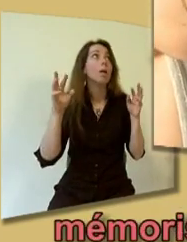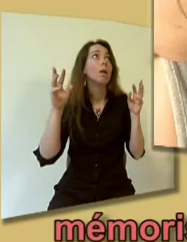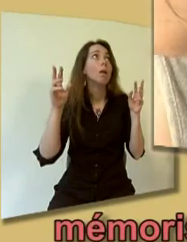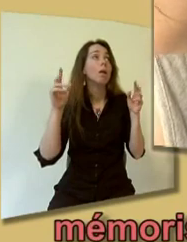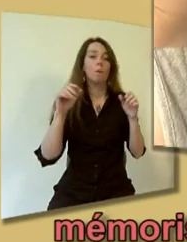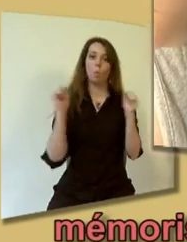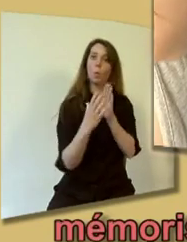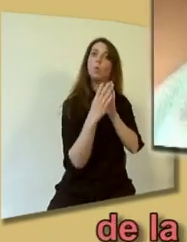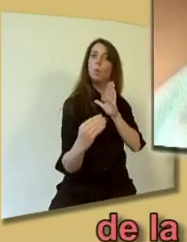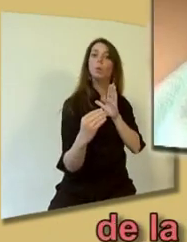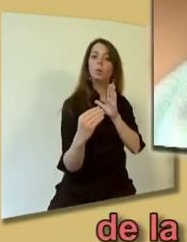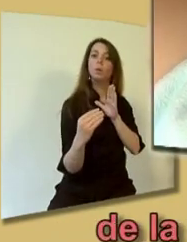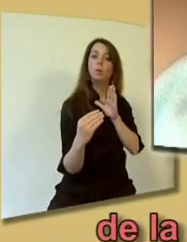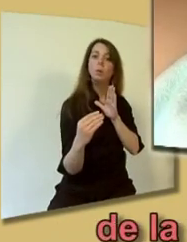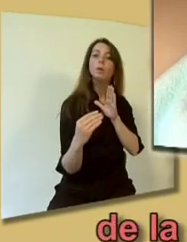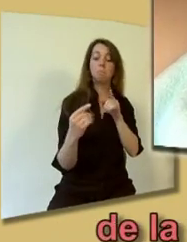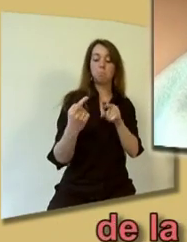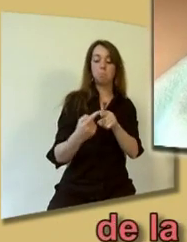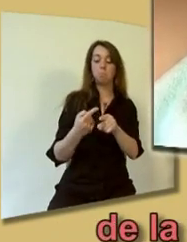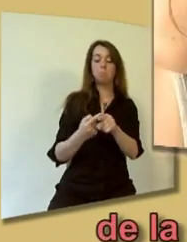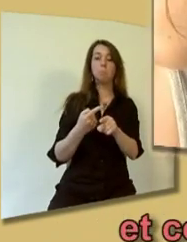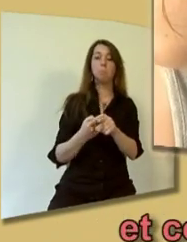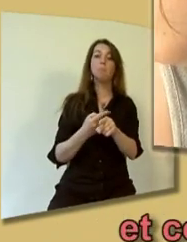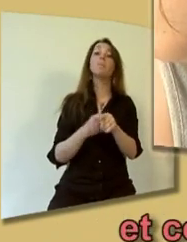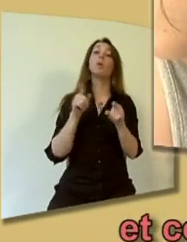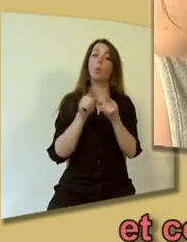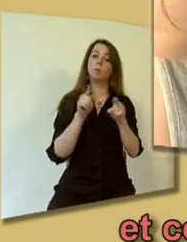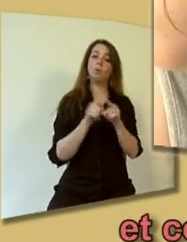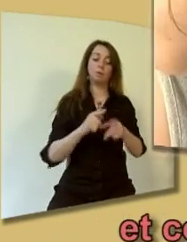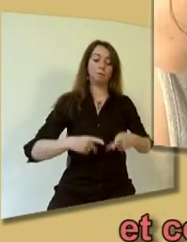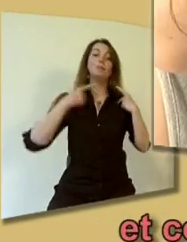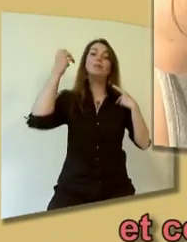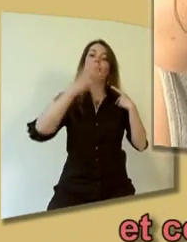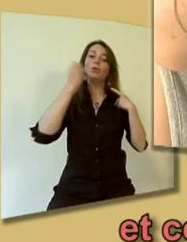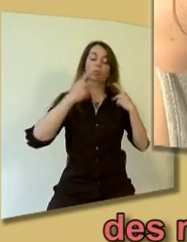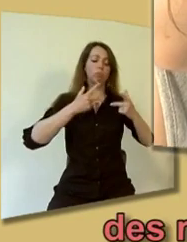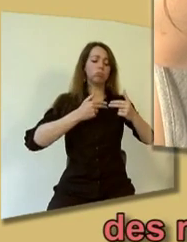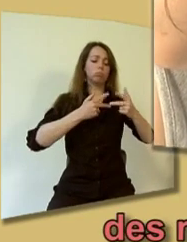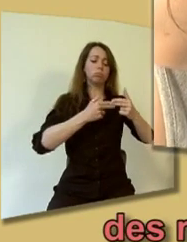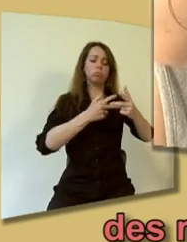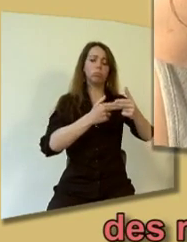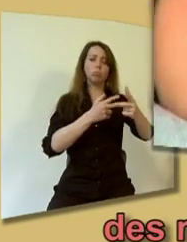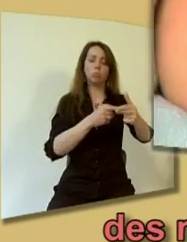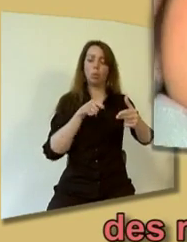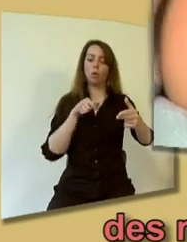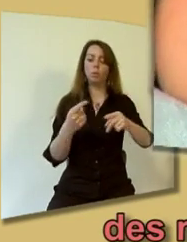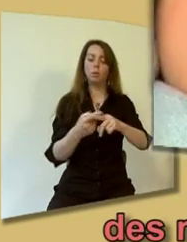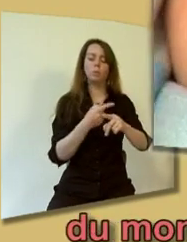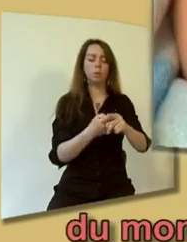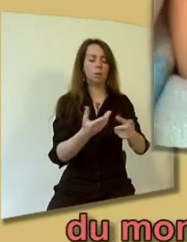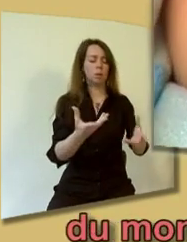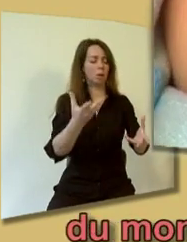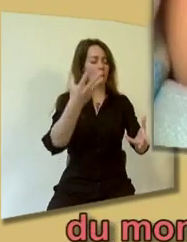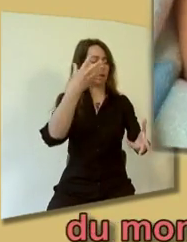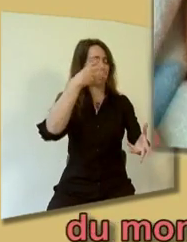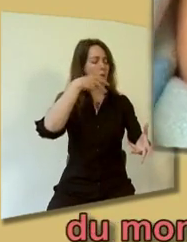Il va progressivement en fait mémoriser les séquences de la vie quotidienne et construire ainsi des